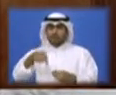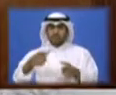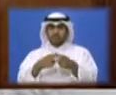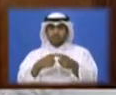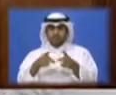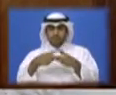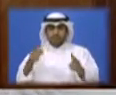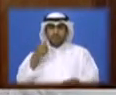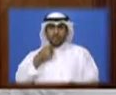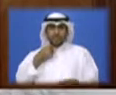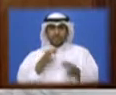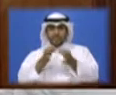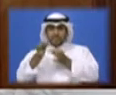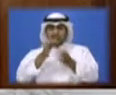الإعلان